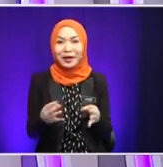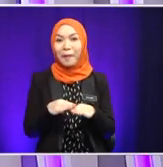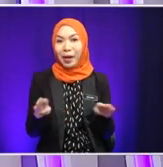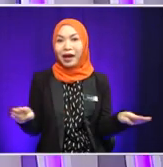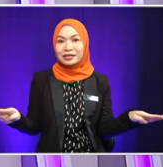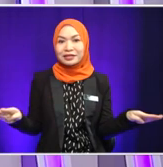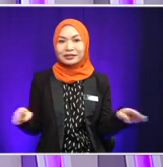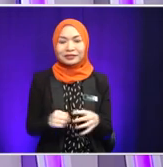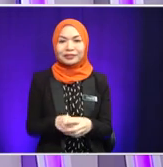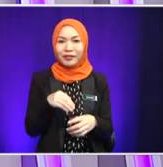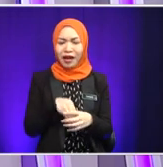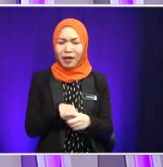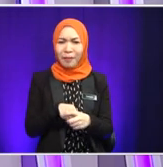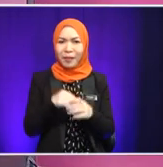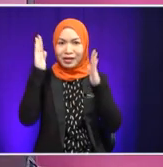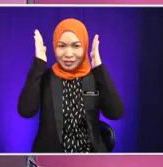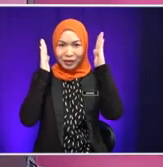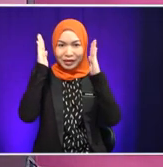bahasa Inggris